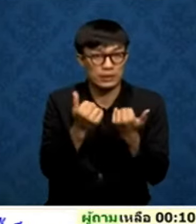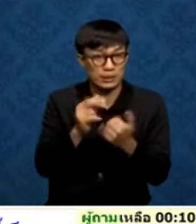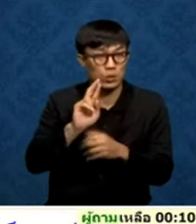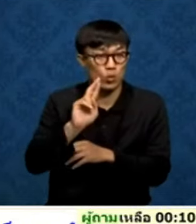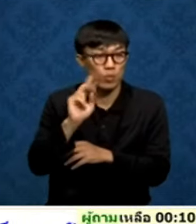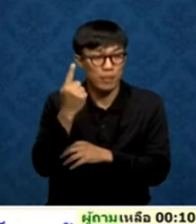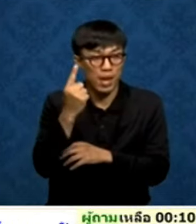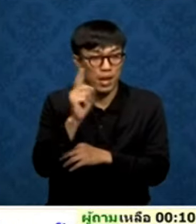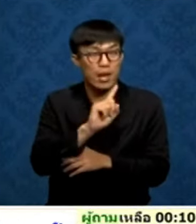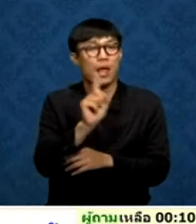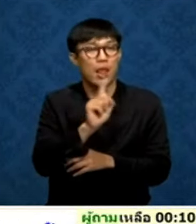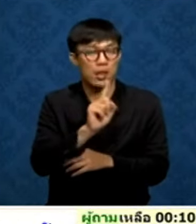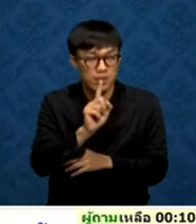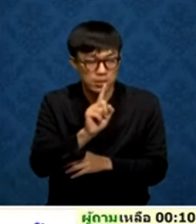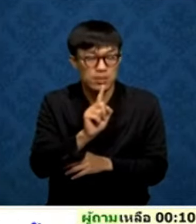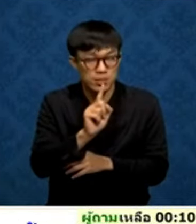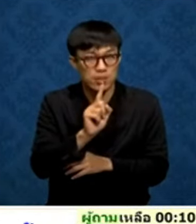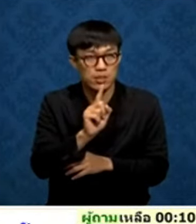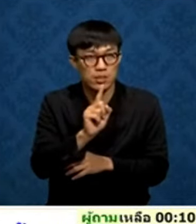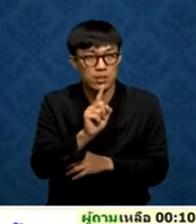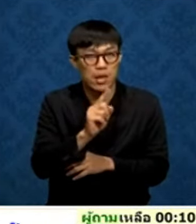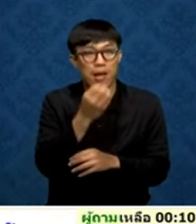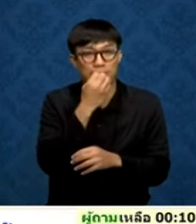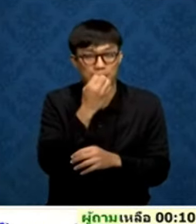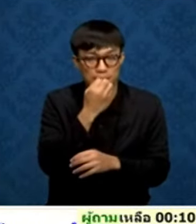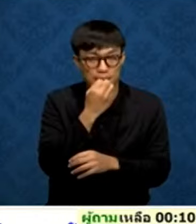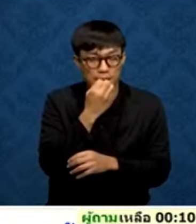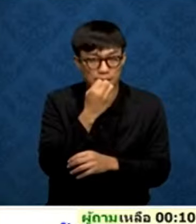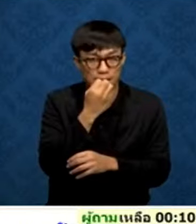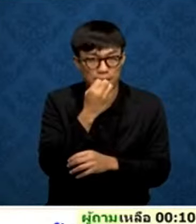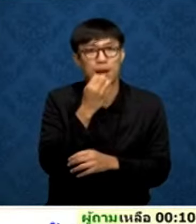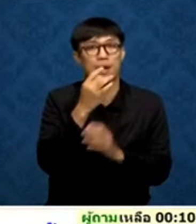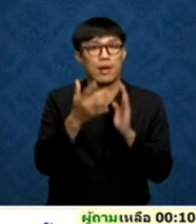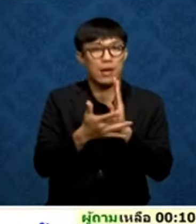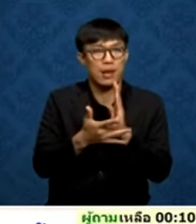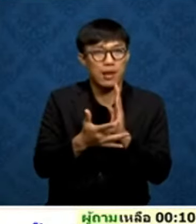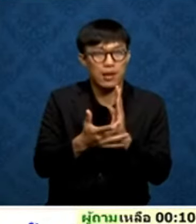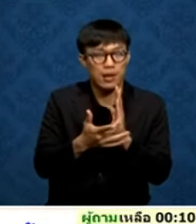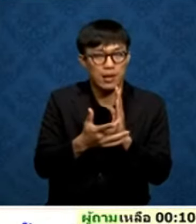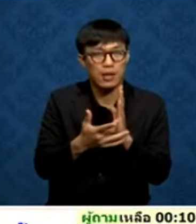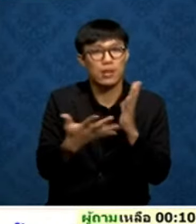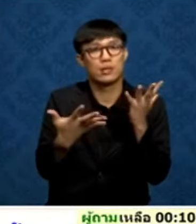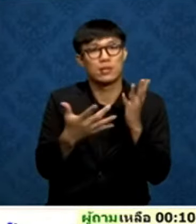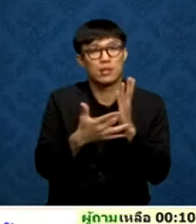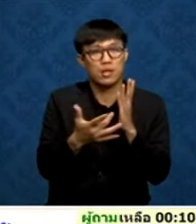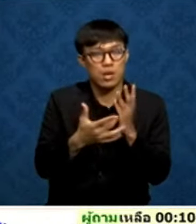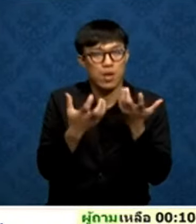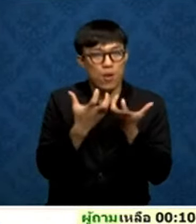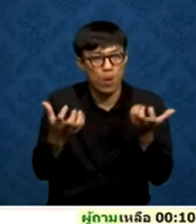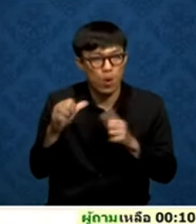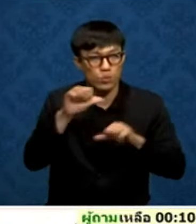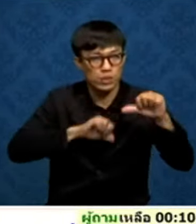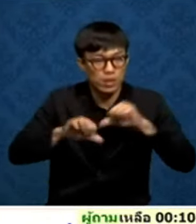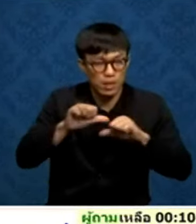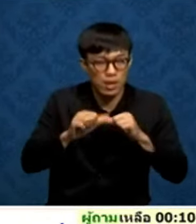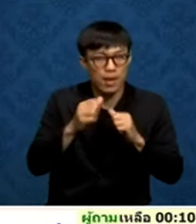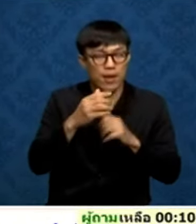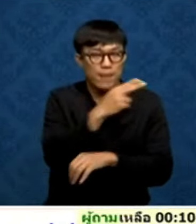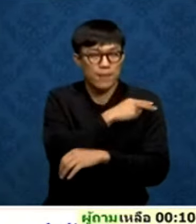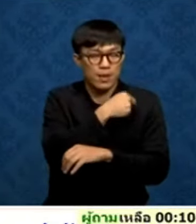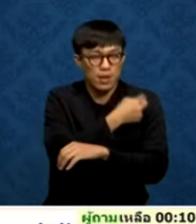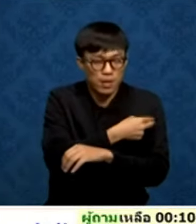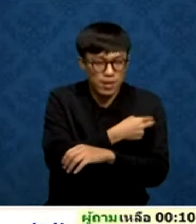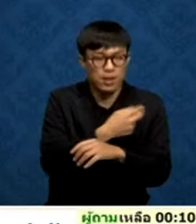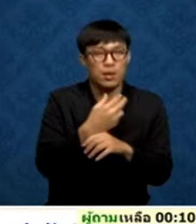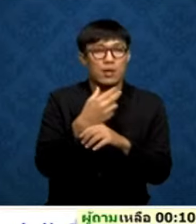ในเรื่องอาหารนะฮะเทคโนโลยีชีวภาพเรื่องการแพทย์เรื่องยานยนต์เครื่องจัก